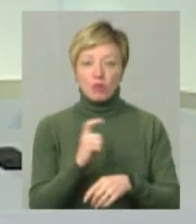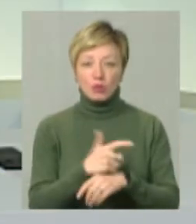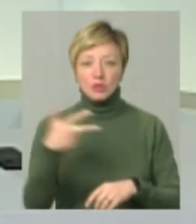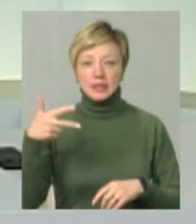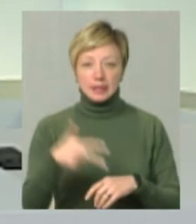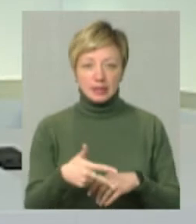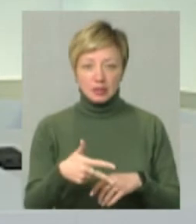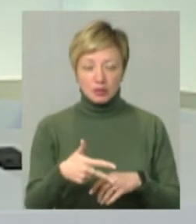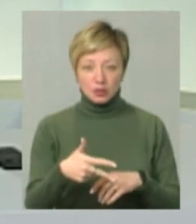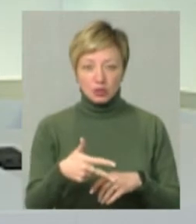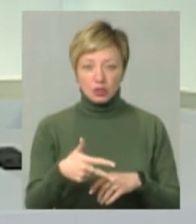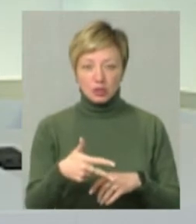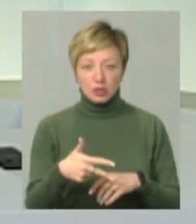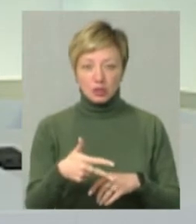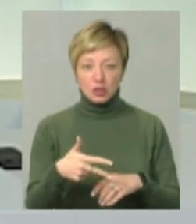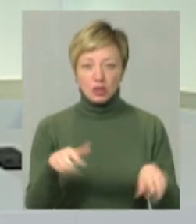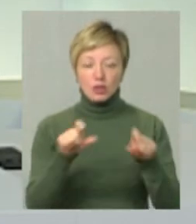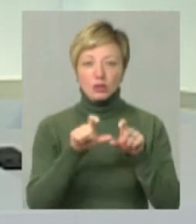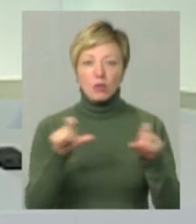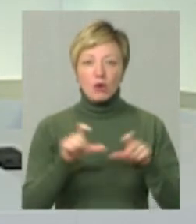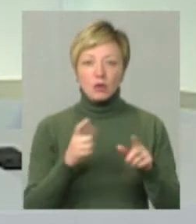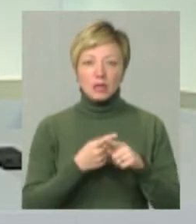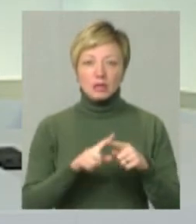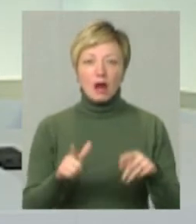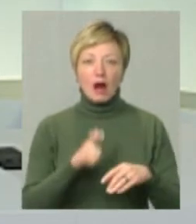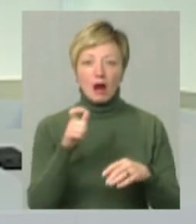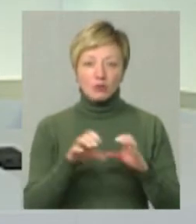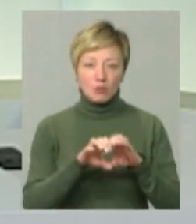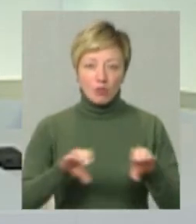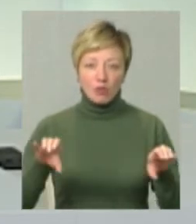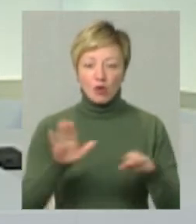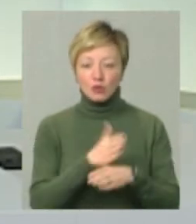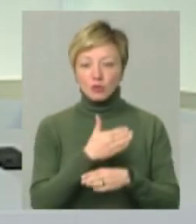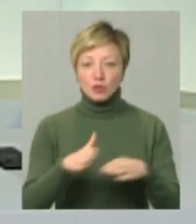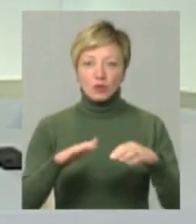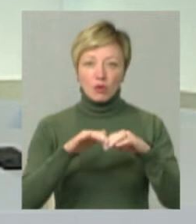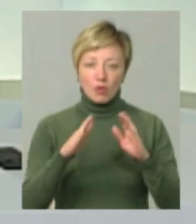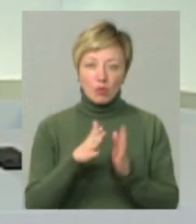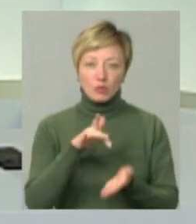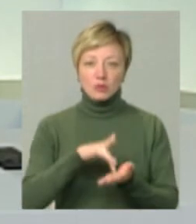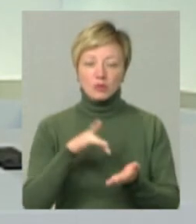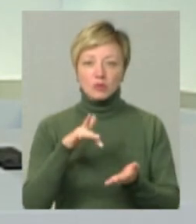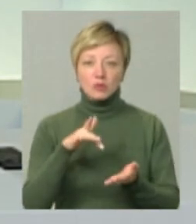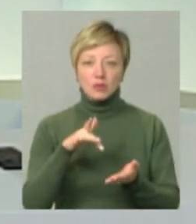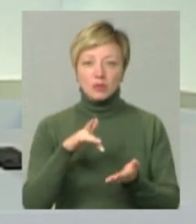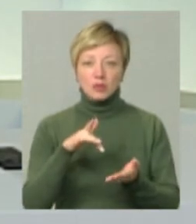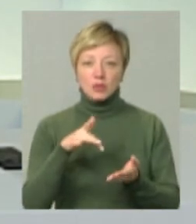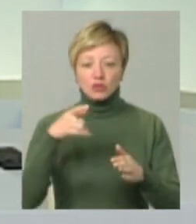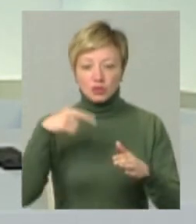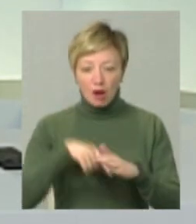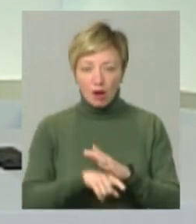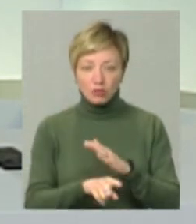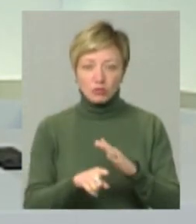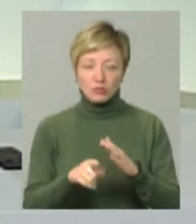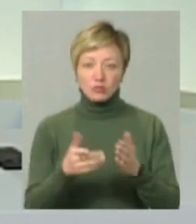понад 3 тисяч споруд на цих газопроводах. Це і газорозподільчі пункти, це і шафові установки,